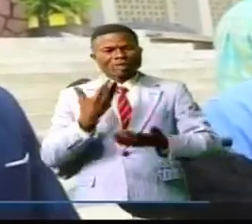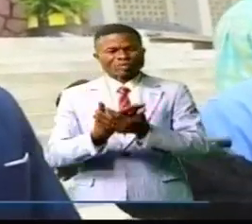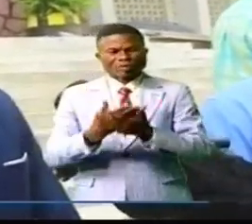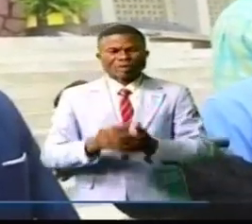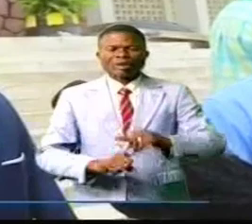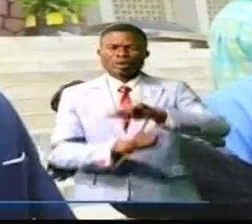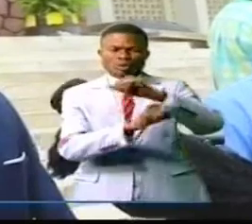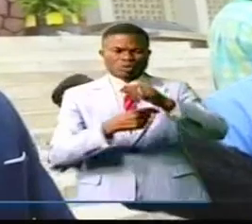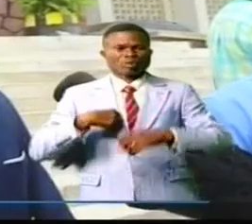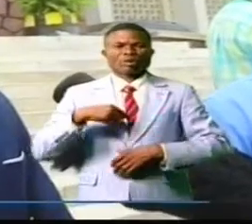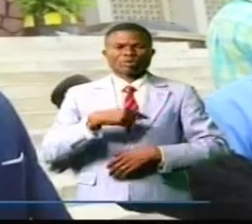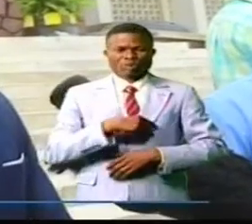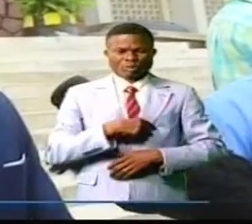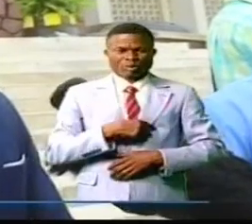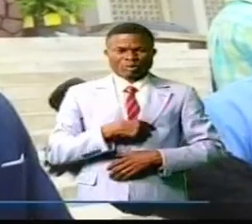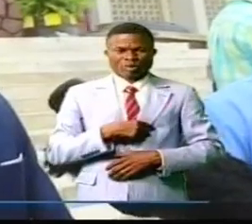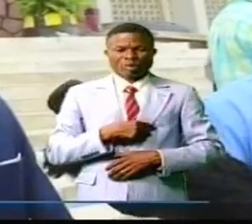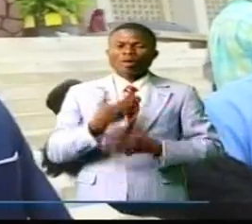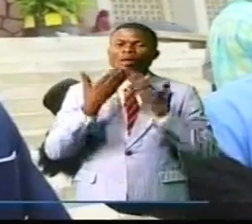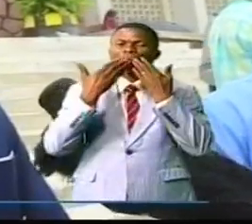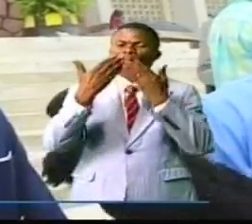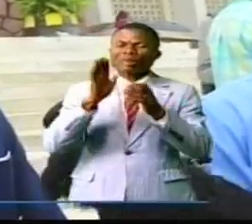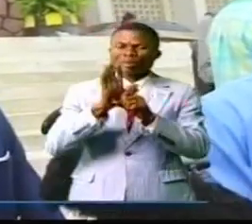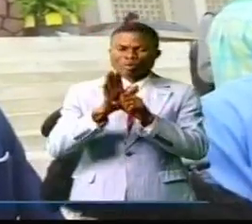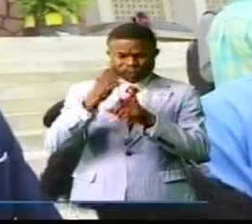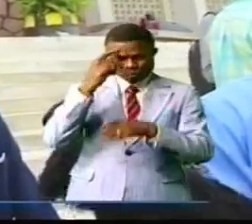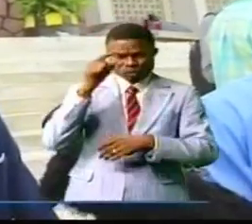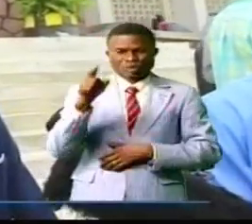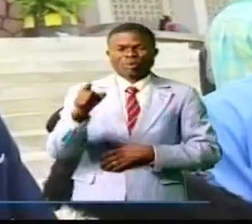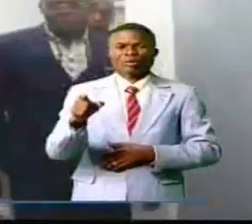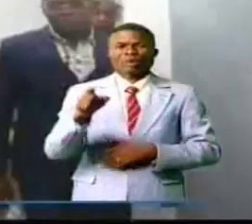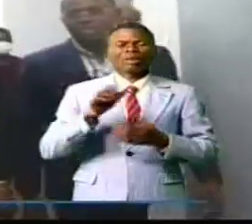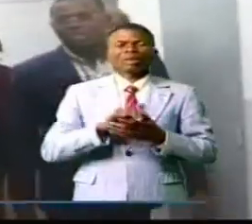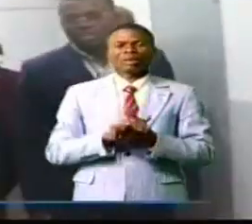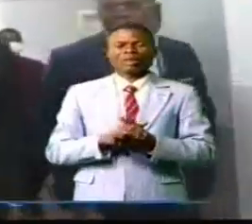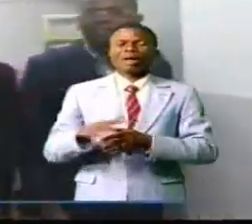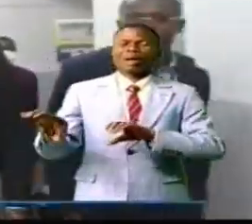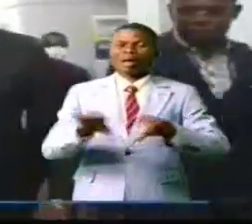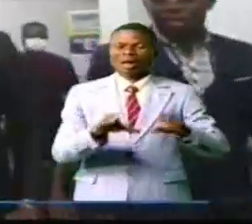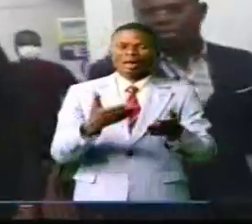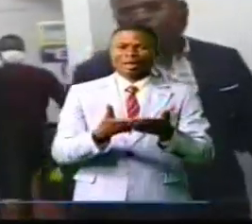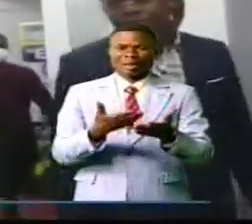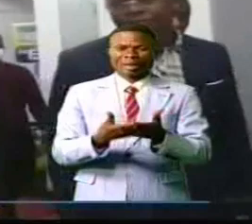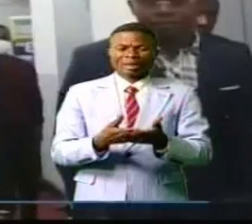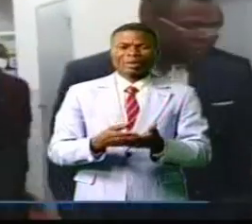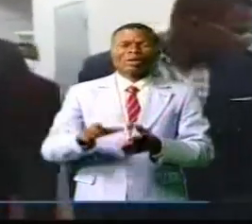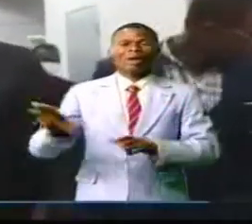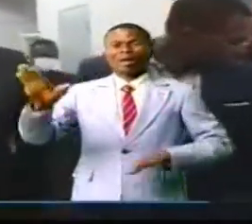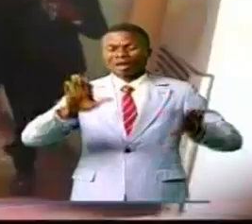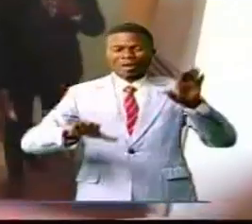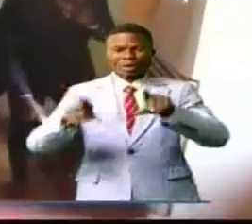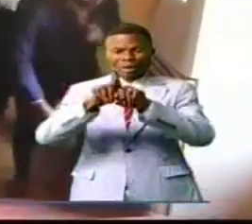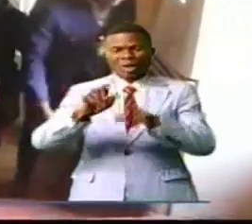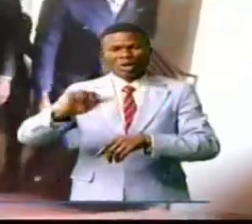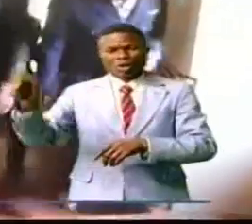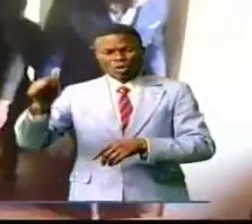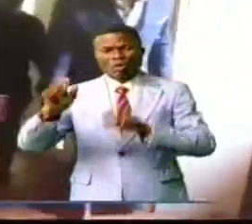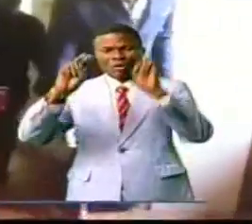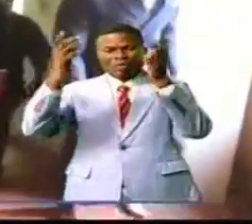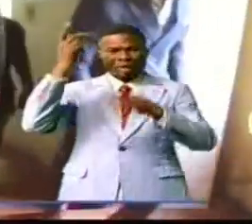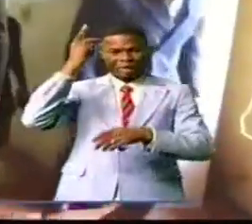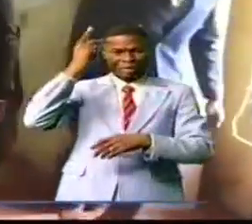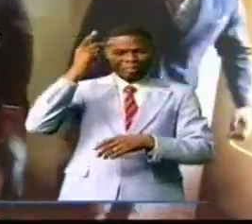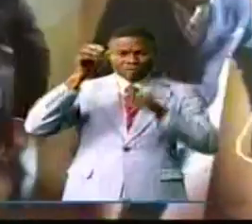et il a agi. Nous lui disons infiniment merci. Connu pour ses actions à la terre jaune de l'Antsélé et dans certains coins de la capitale,